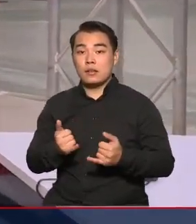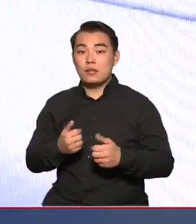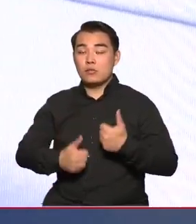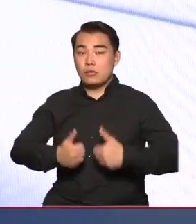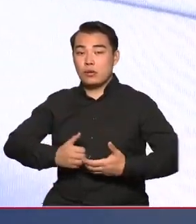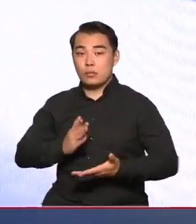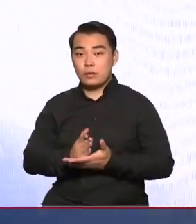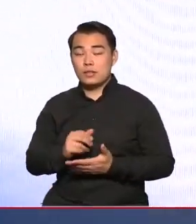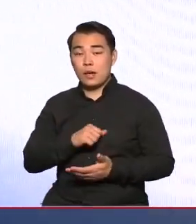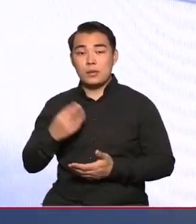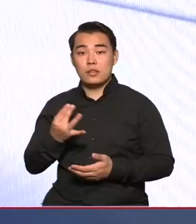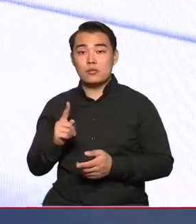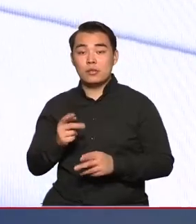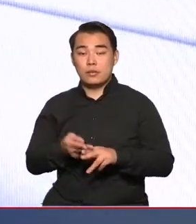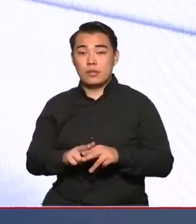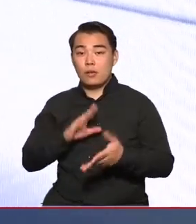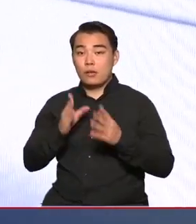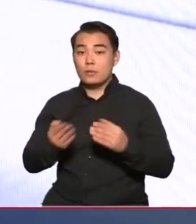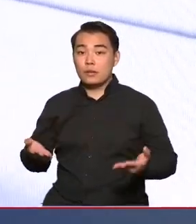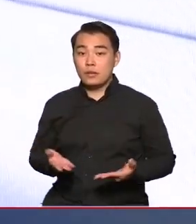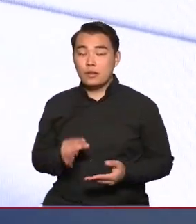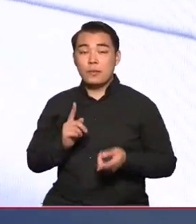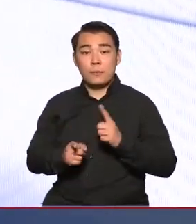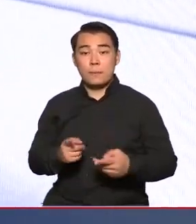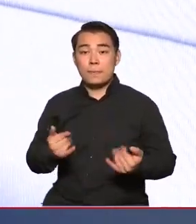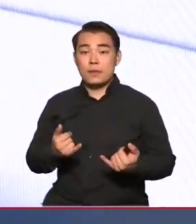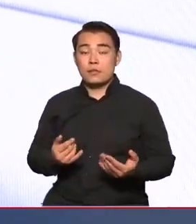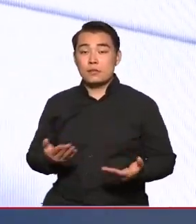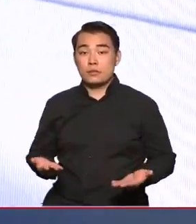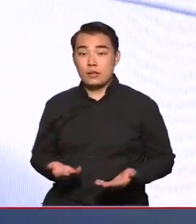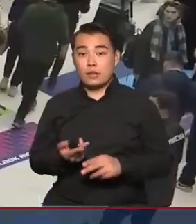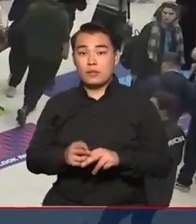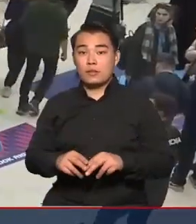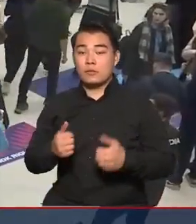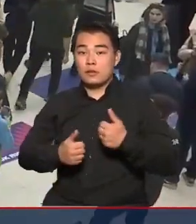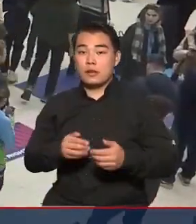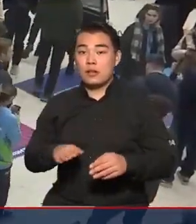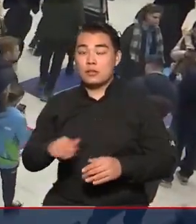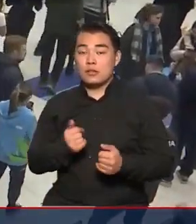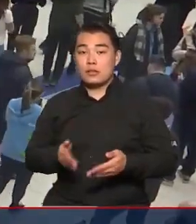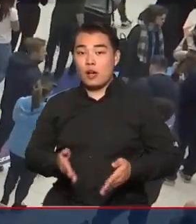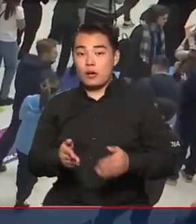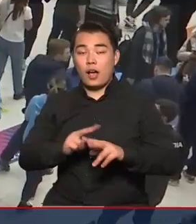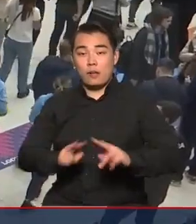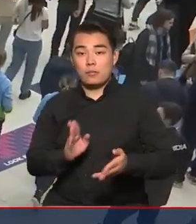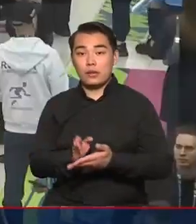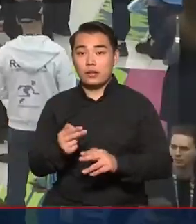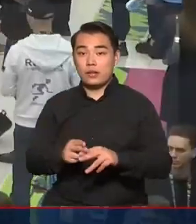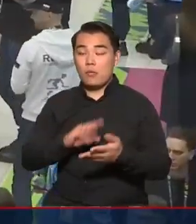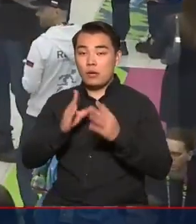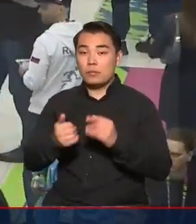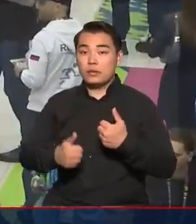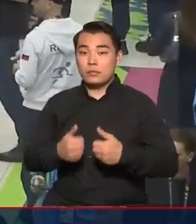шығады. Бір қызығы, виртуалды өмірдегі де шынайы өмірдегі жарыс жолы бірдей. Әзірге ондаған жарыс түрі сынақтан өткізіліп